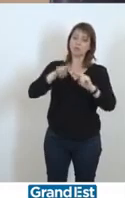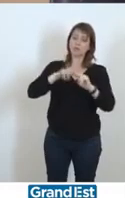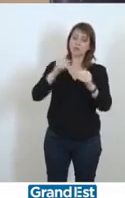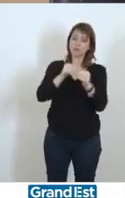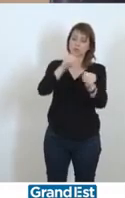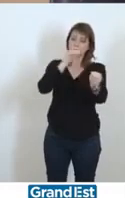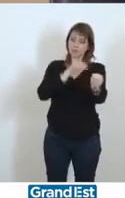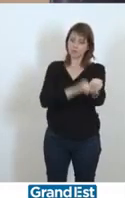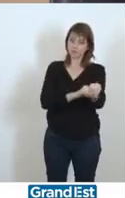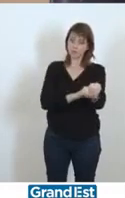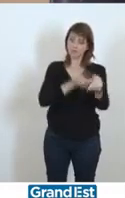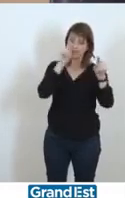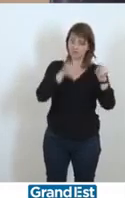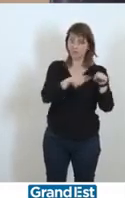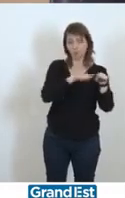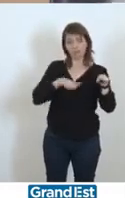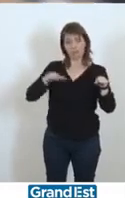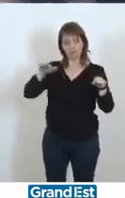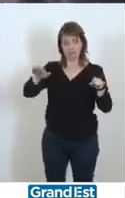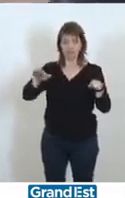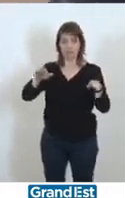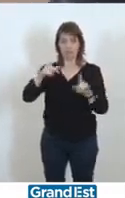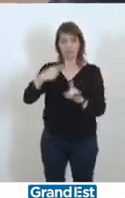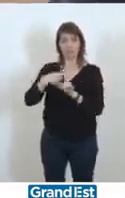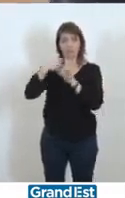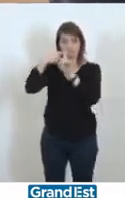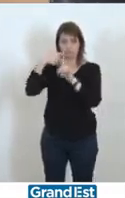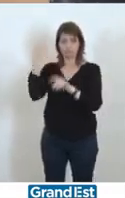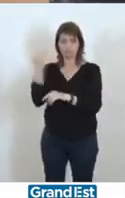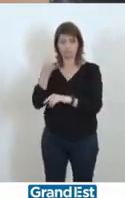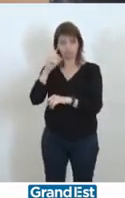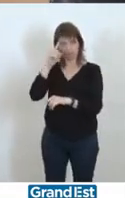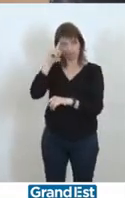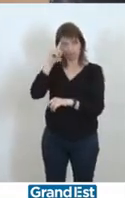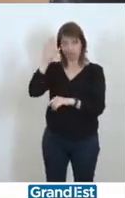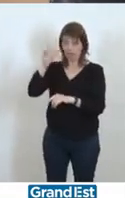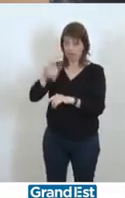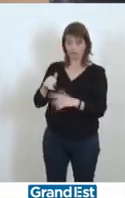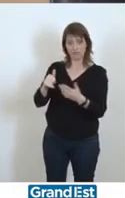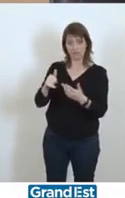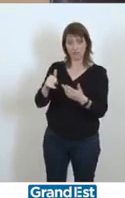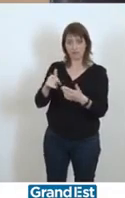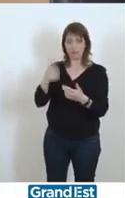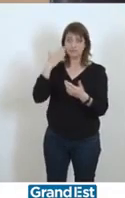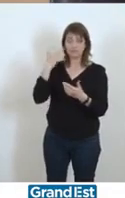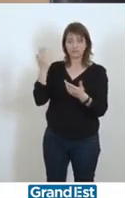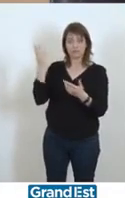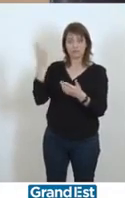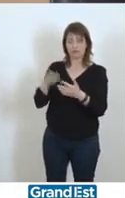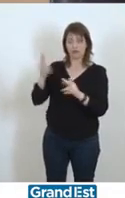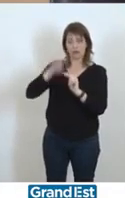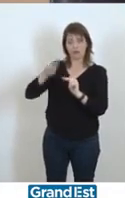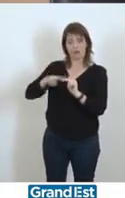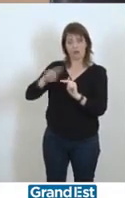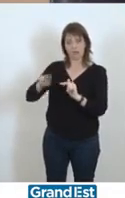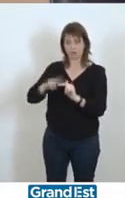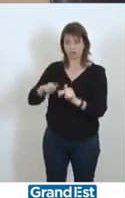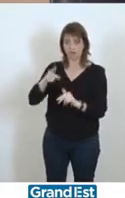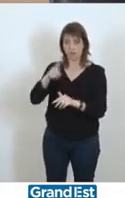cette croissance de l'offre afin de ne pas subir de maintenance curative, qui pénaliserait les usagers en augmentant leur temps de